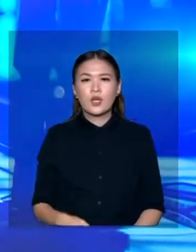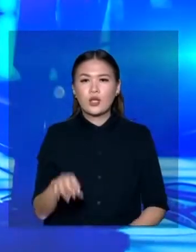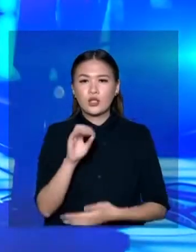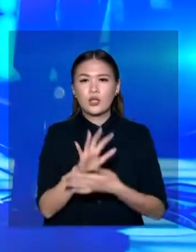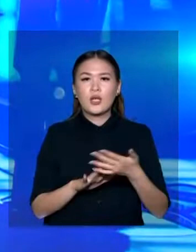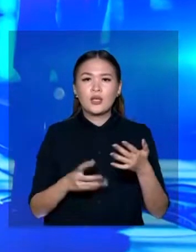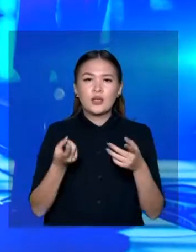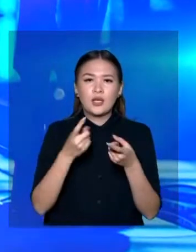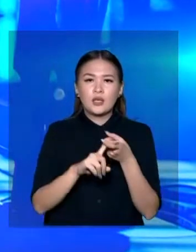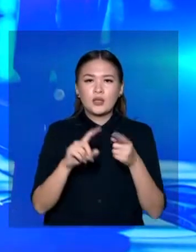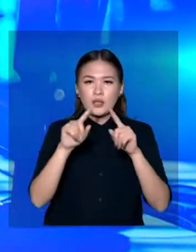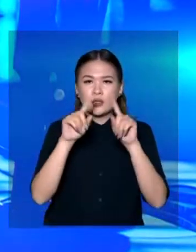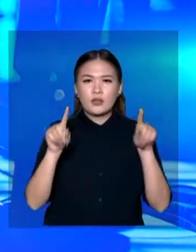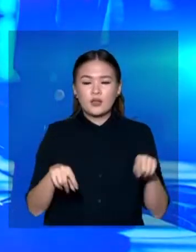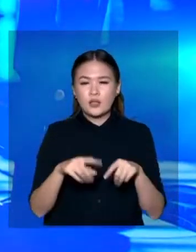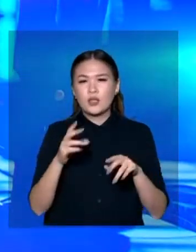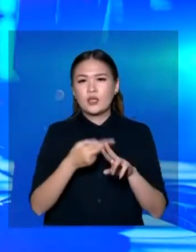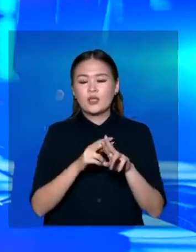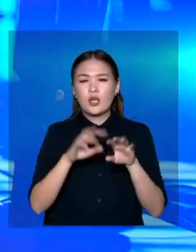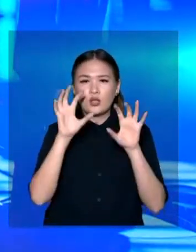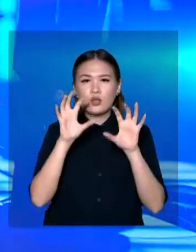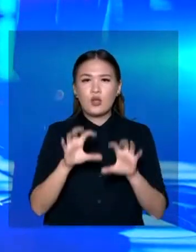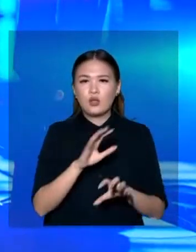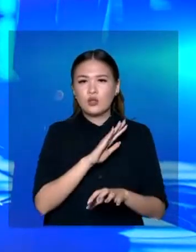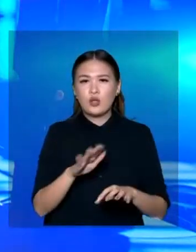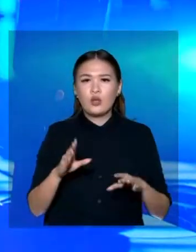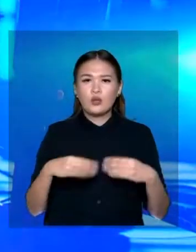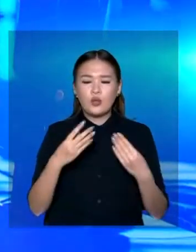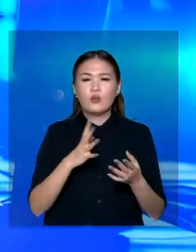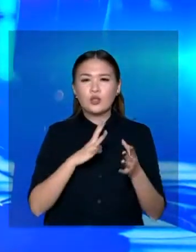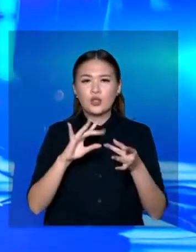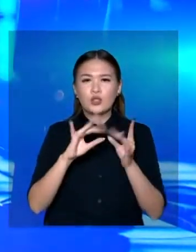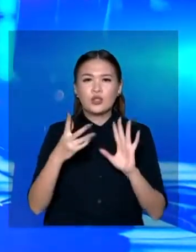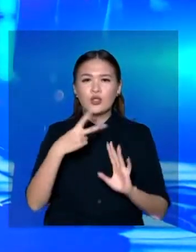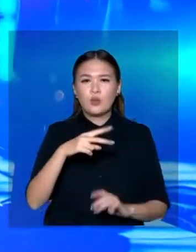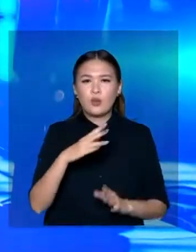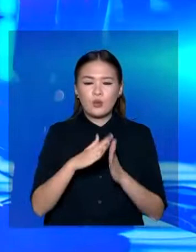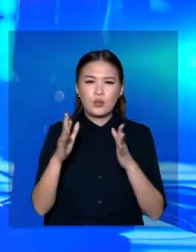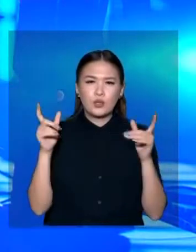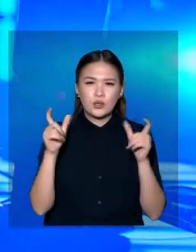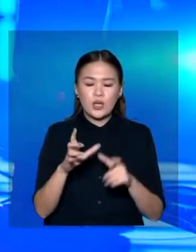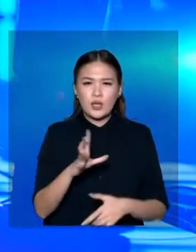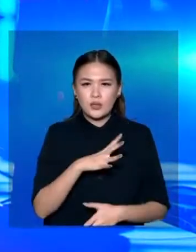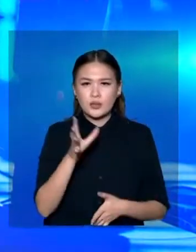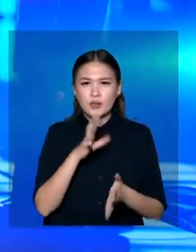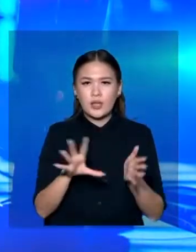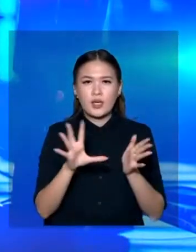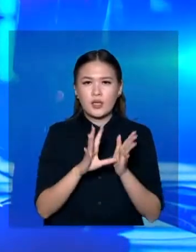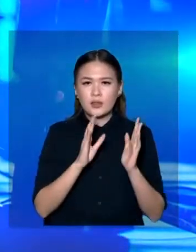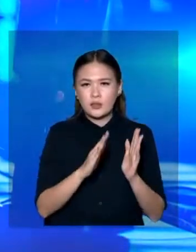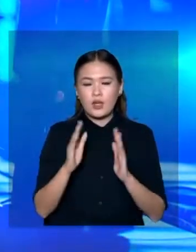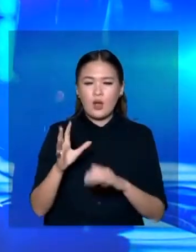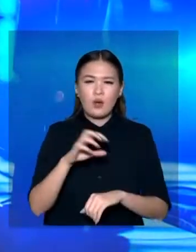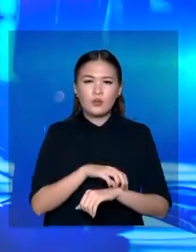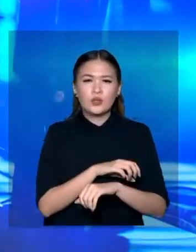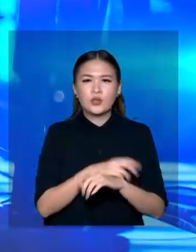Жалғастырамыз. Сәйкестік сертификаттарын заңсыз берген 20-дан астам интернет ресурс бұғатталды. Оны техникалық реттеу және метрология